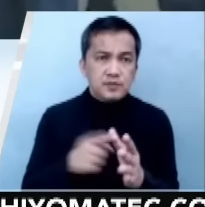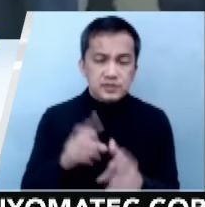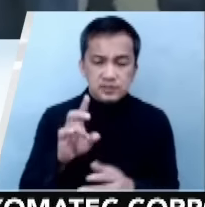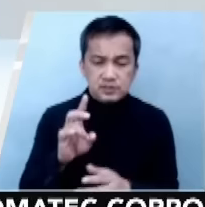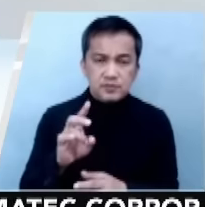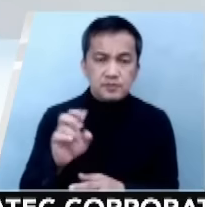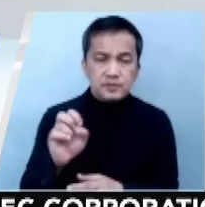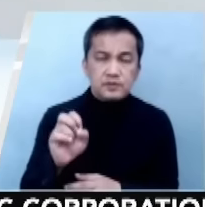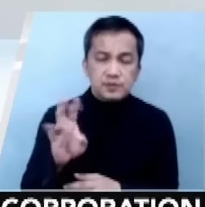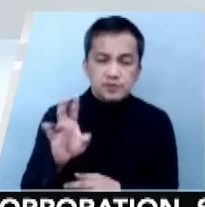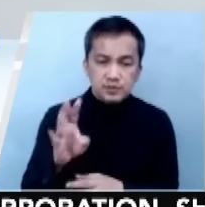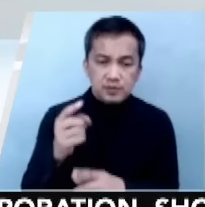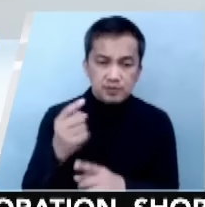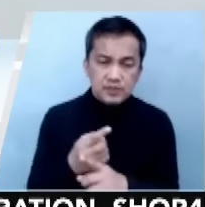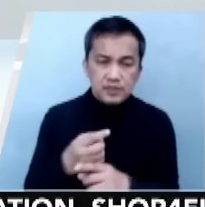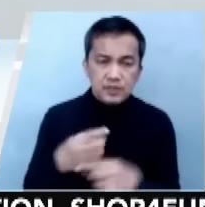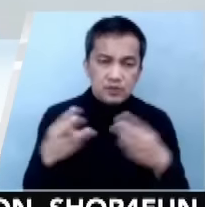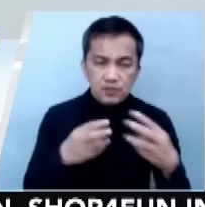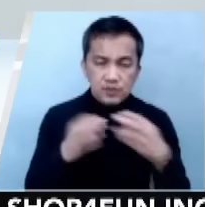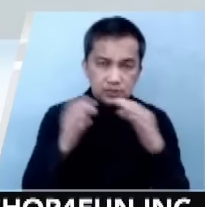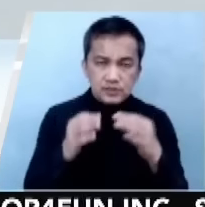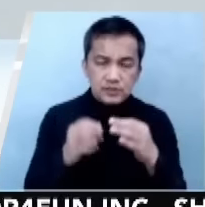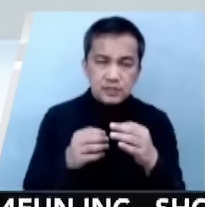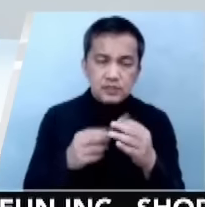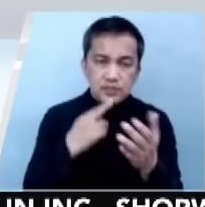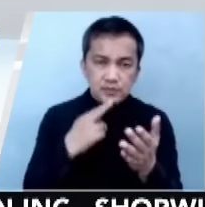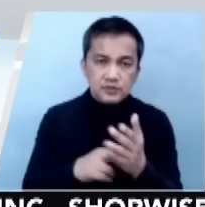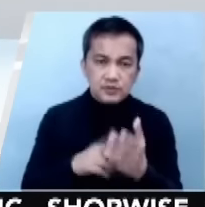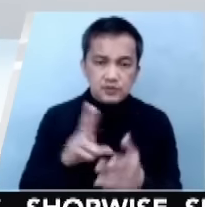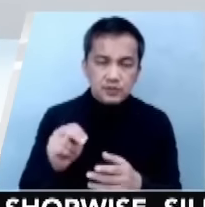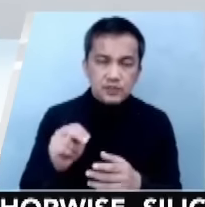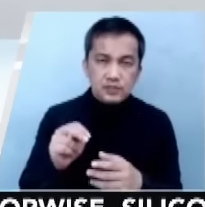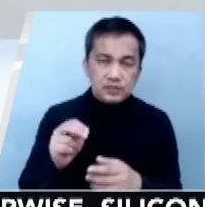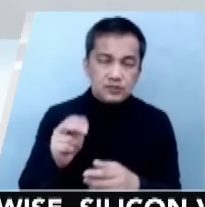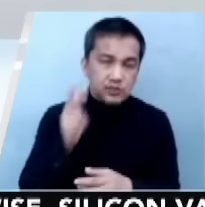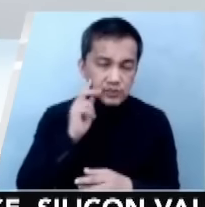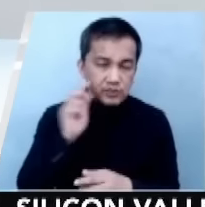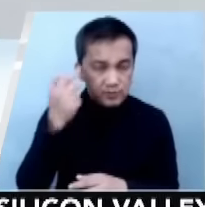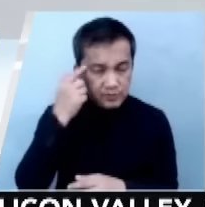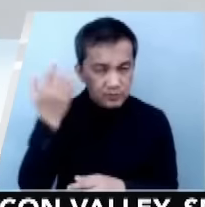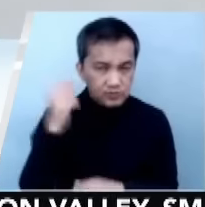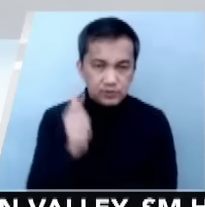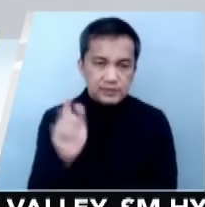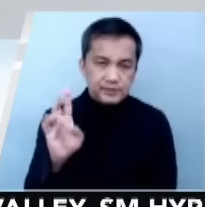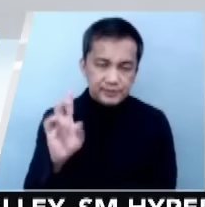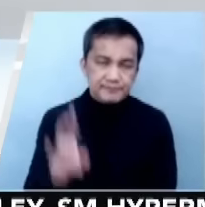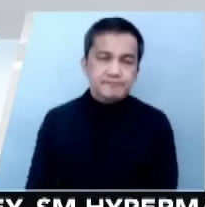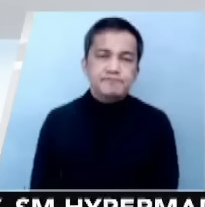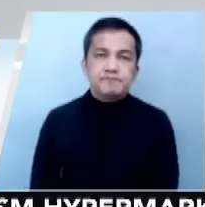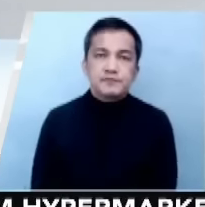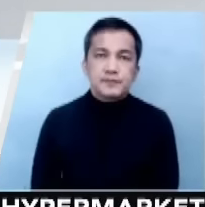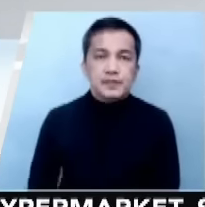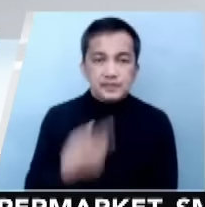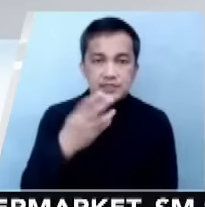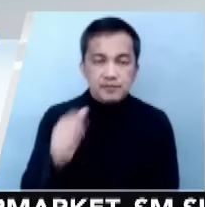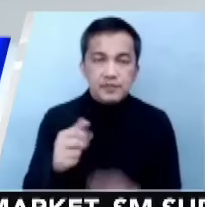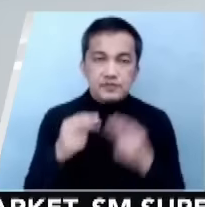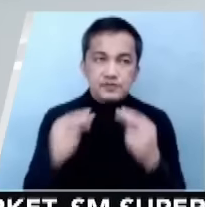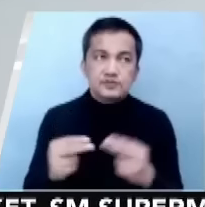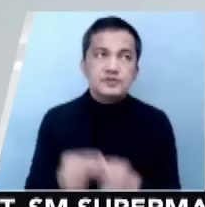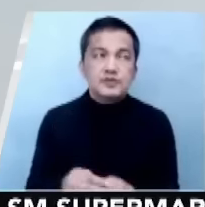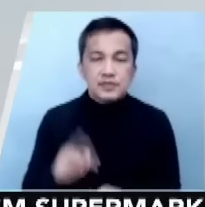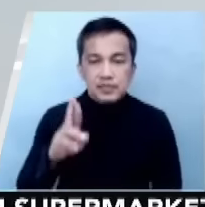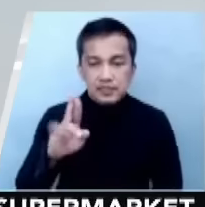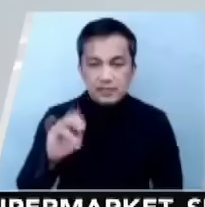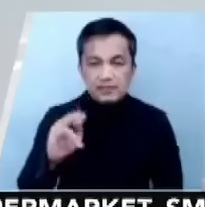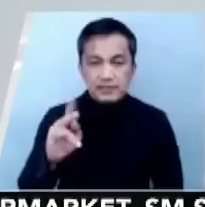na iniulat sa UN Accomplishment Report ng Duterte Administration noong 2017. Para sa GMA Integrated News, Rafi Tima